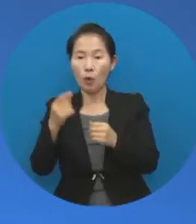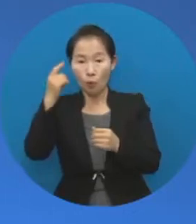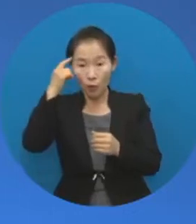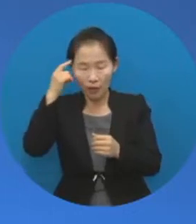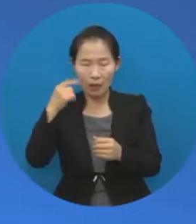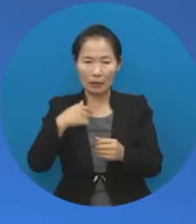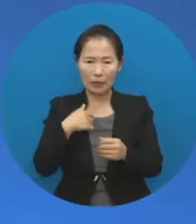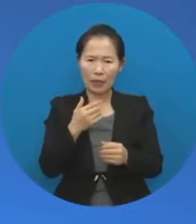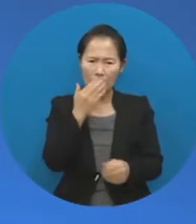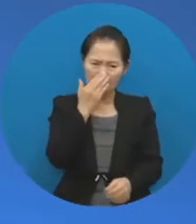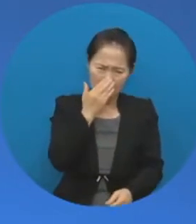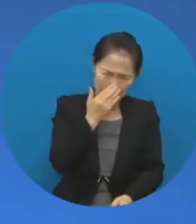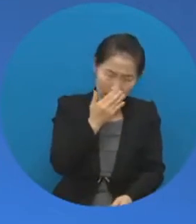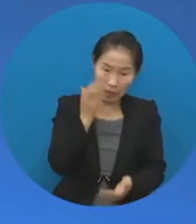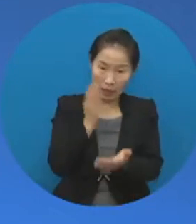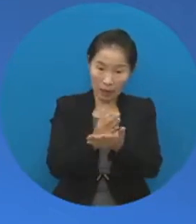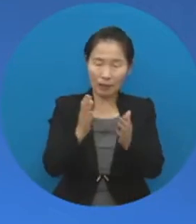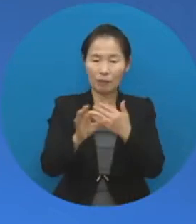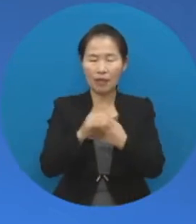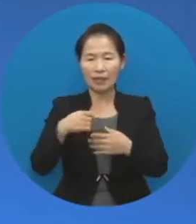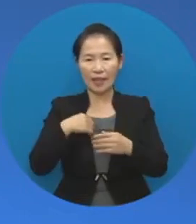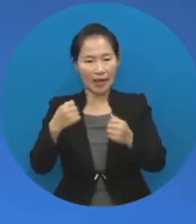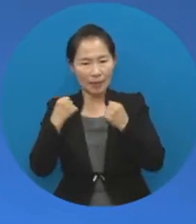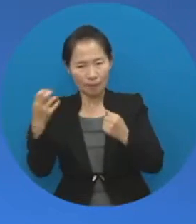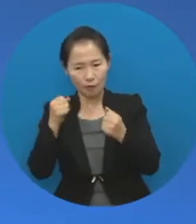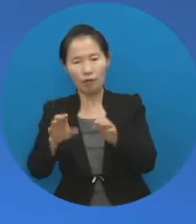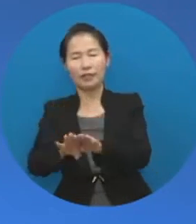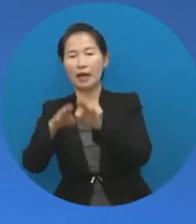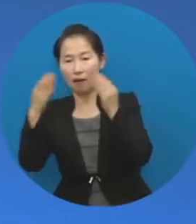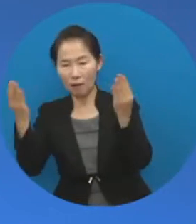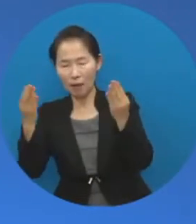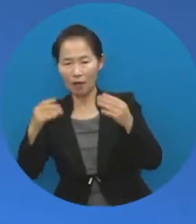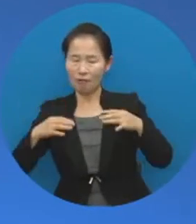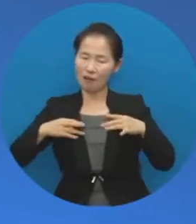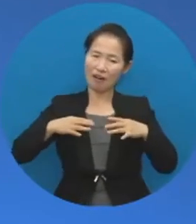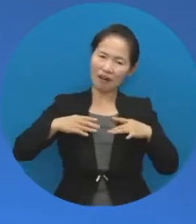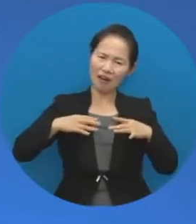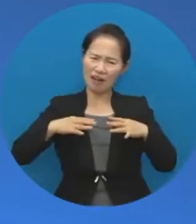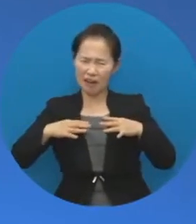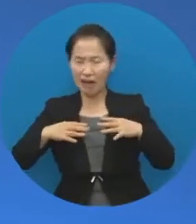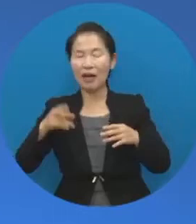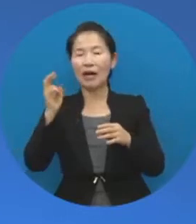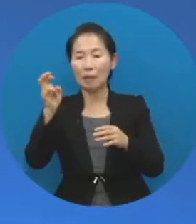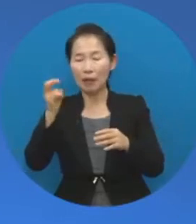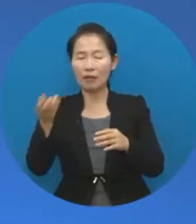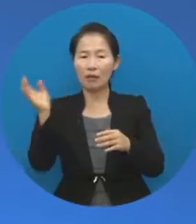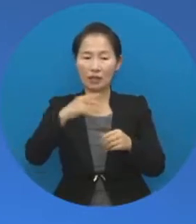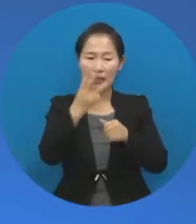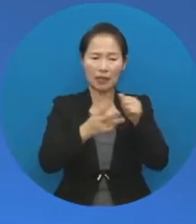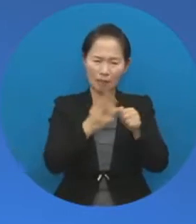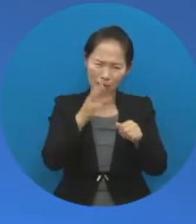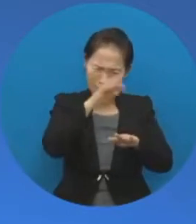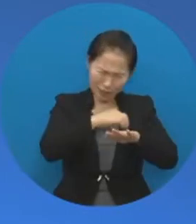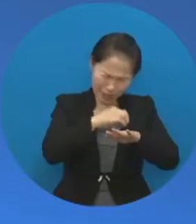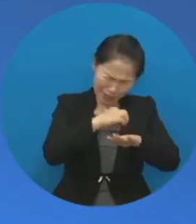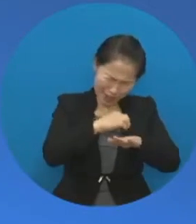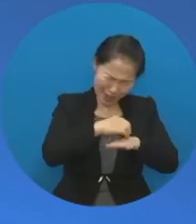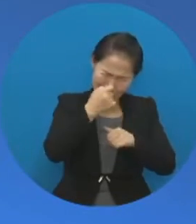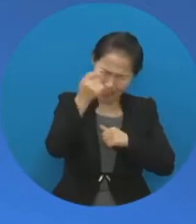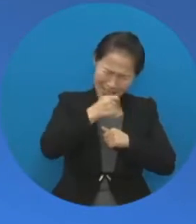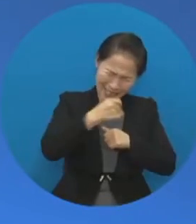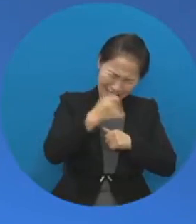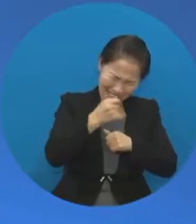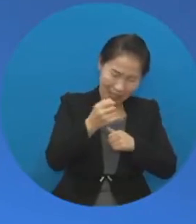제 힘으로 사장이 됐다고 막 잘난 척 했을 거 아니에요. 정말 그런 마음이 요만큼도 없어요. 너무 3년 동안 하나님이